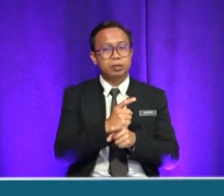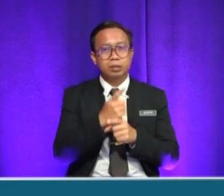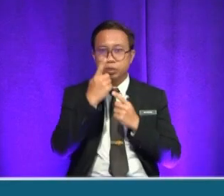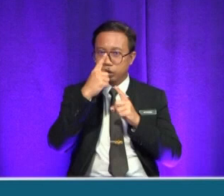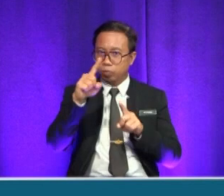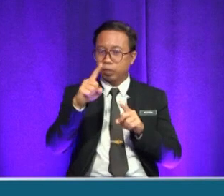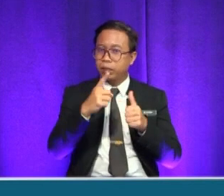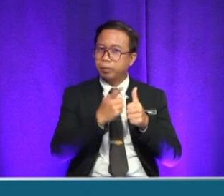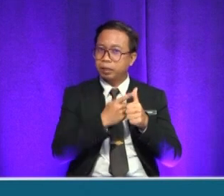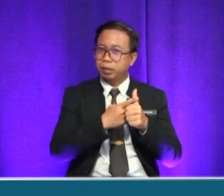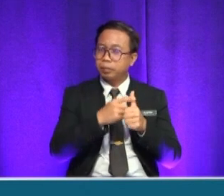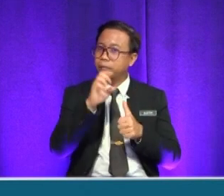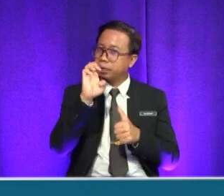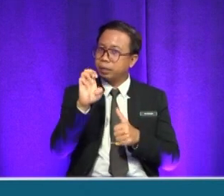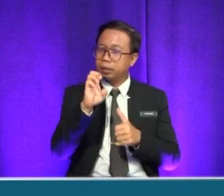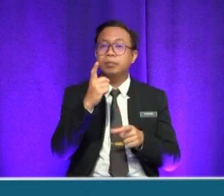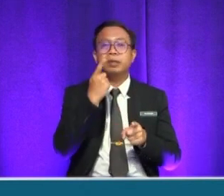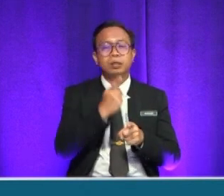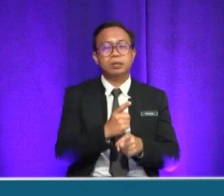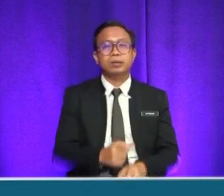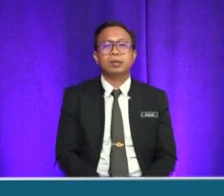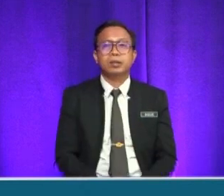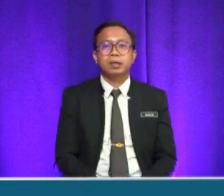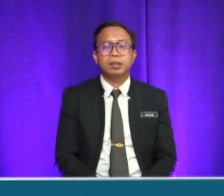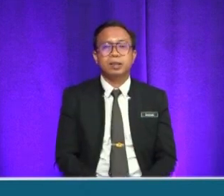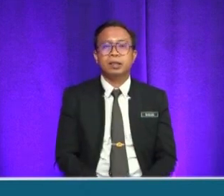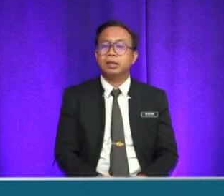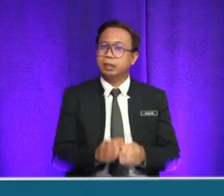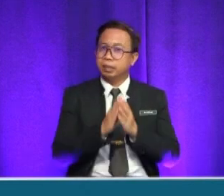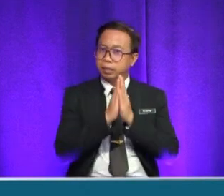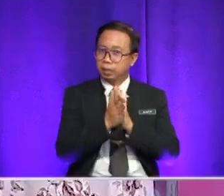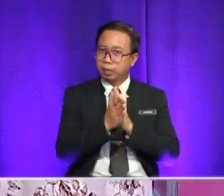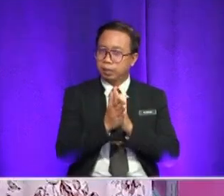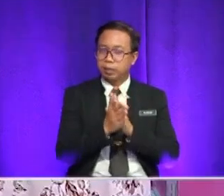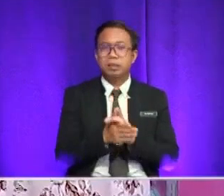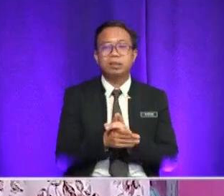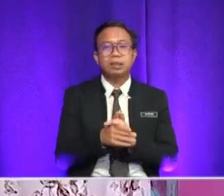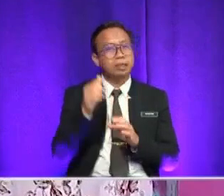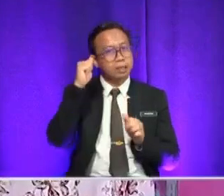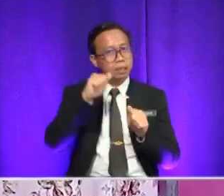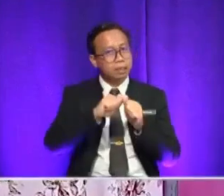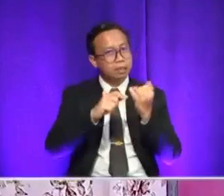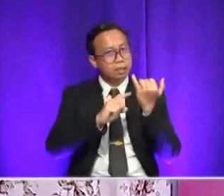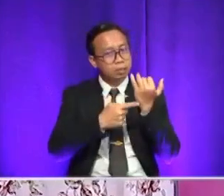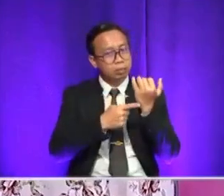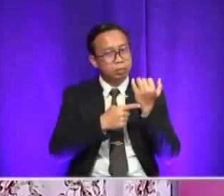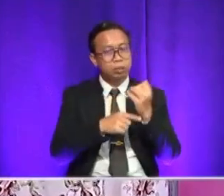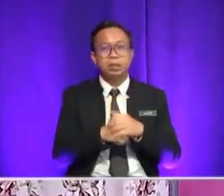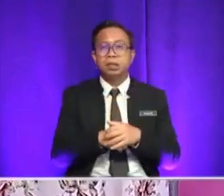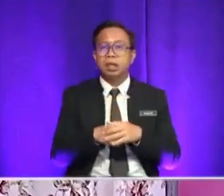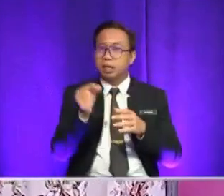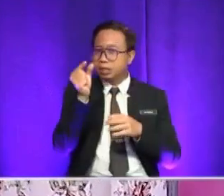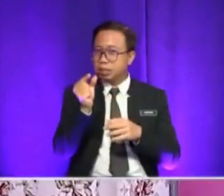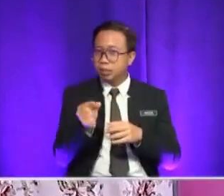jawapan yang pertama adalah E. Betul, Mifzal. Okey, jadi dekat sini, macam saya kata, ingat balik jarum penunjuk